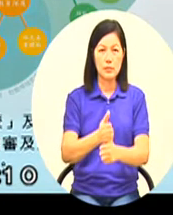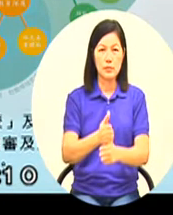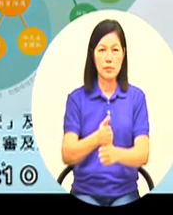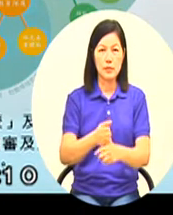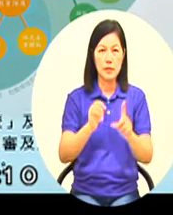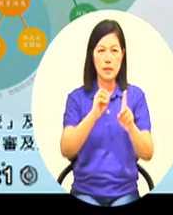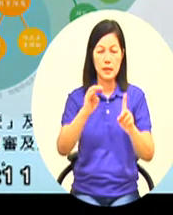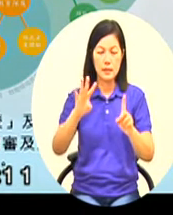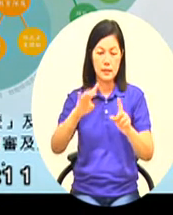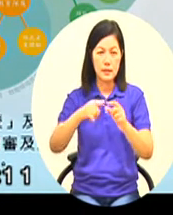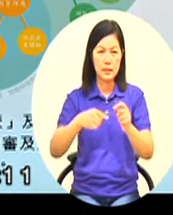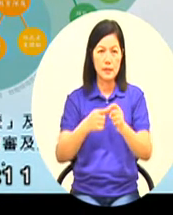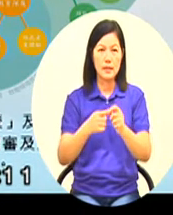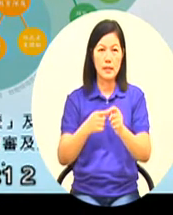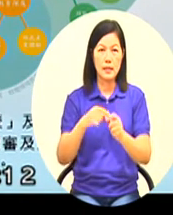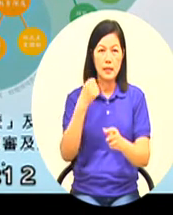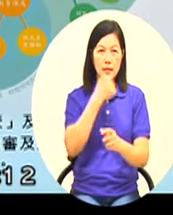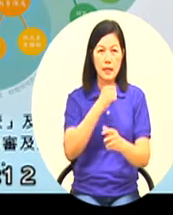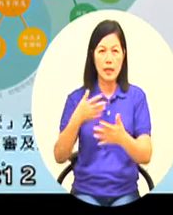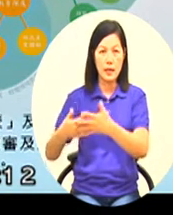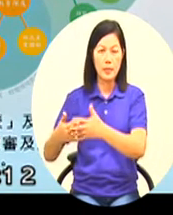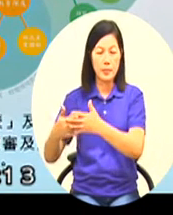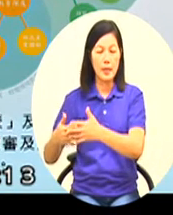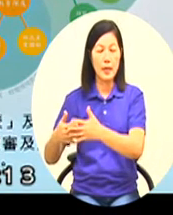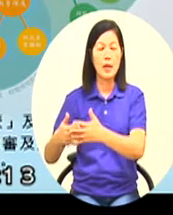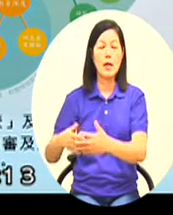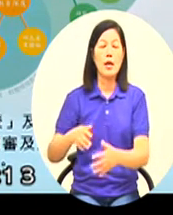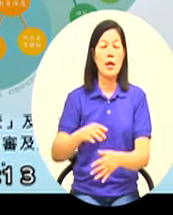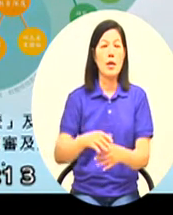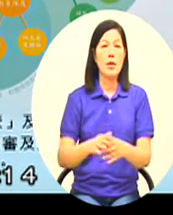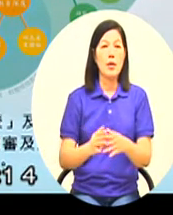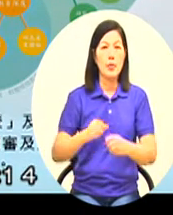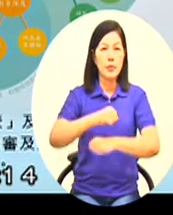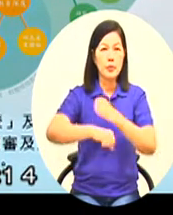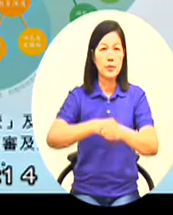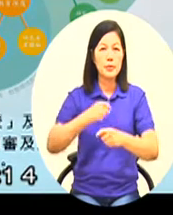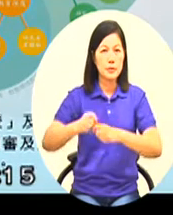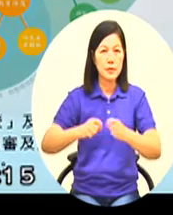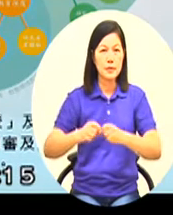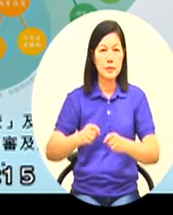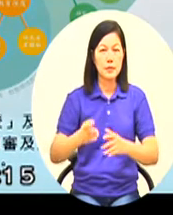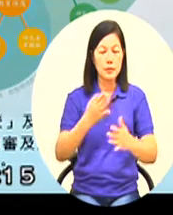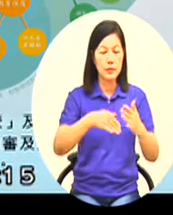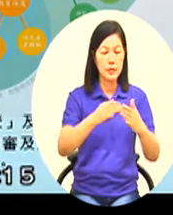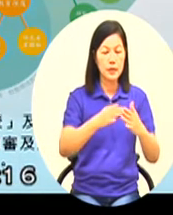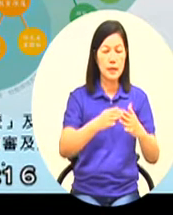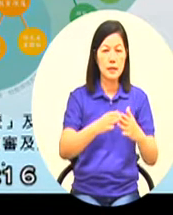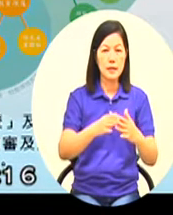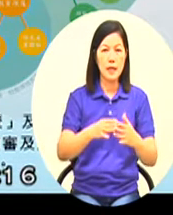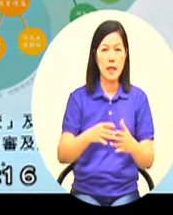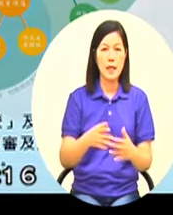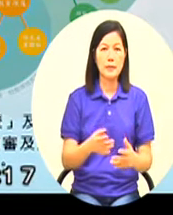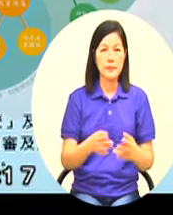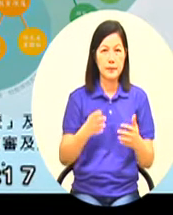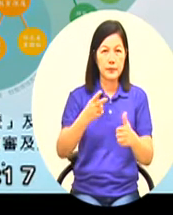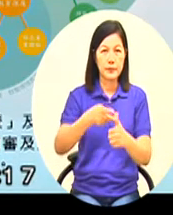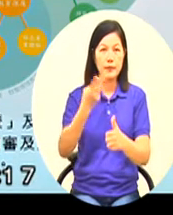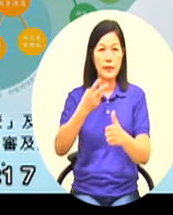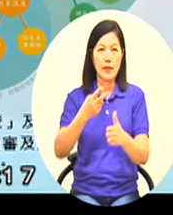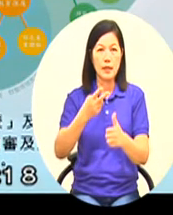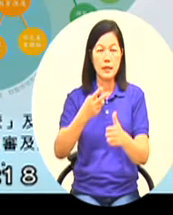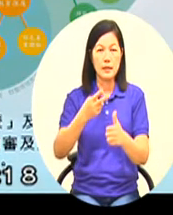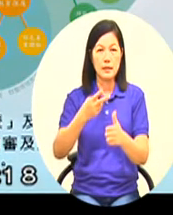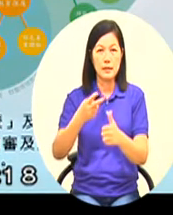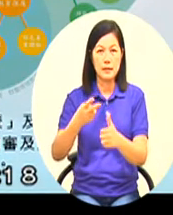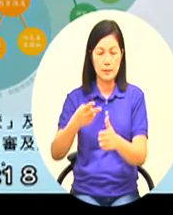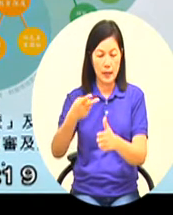生态学校的一个伙伴计划，总共本市的学校取得了银牌有4所，铜牌有6所。另外在奖励